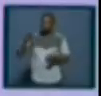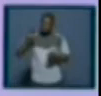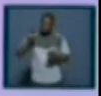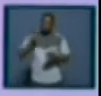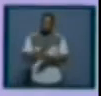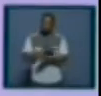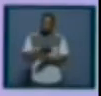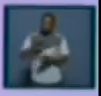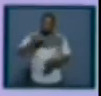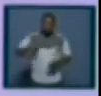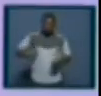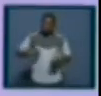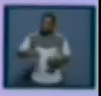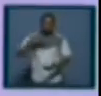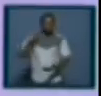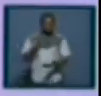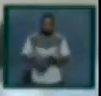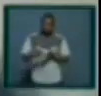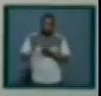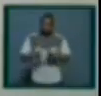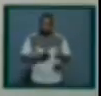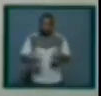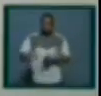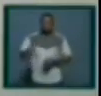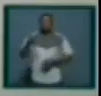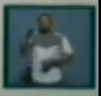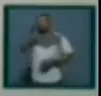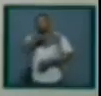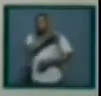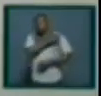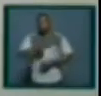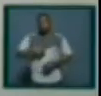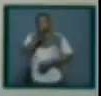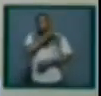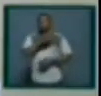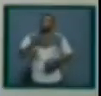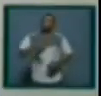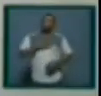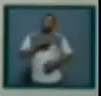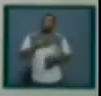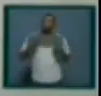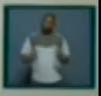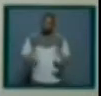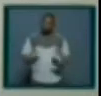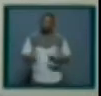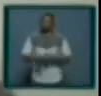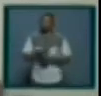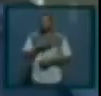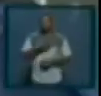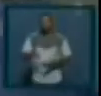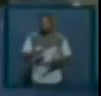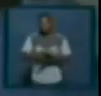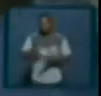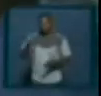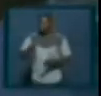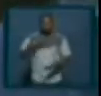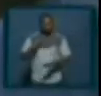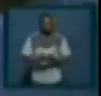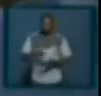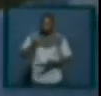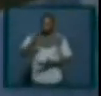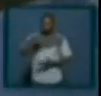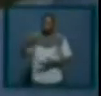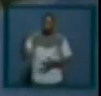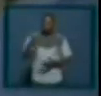passée, Adama Ouédraogo est aujourd'hui un père comblé. Il croit désormais au Burkina Faso et